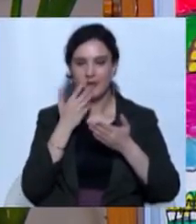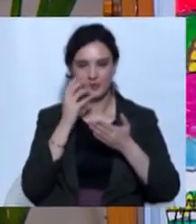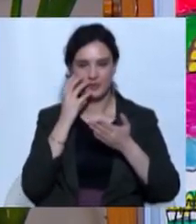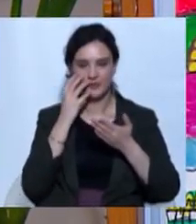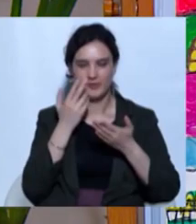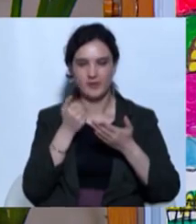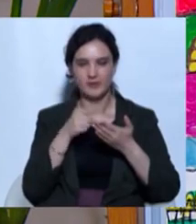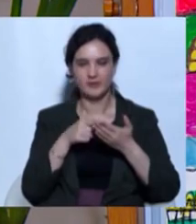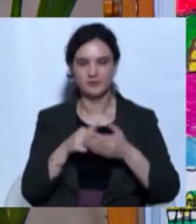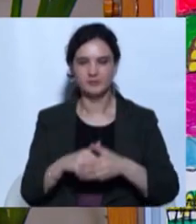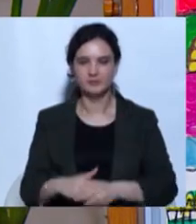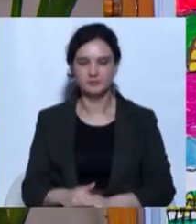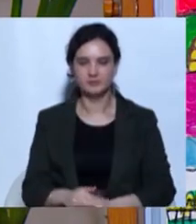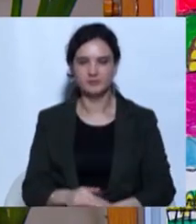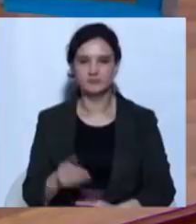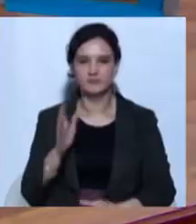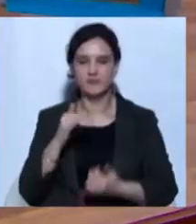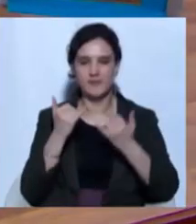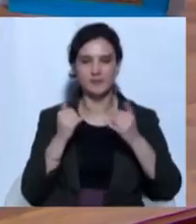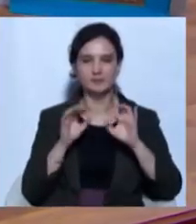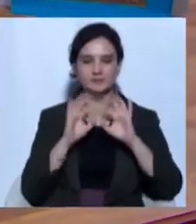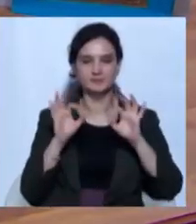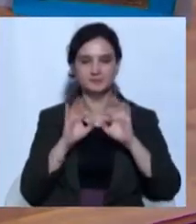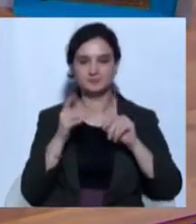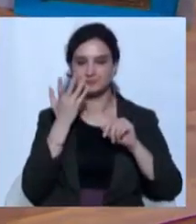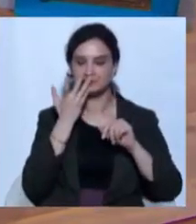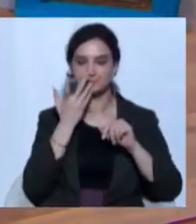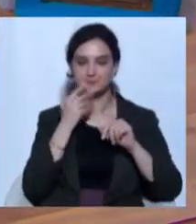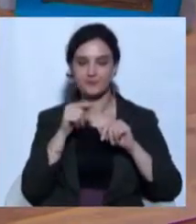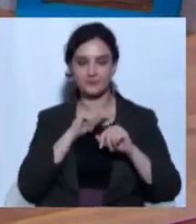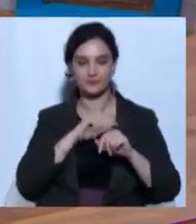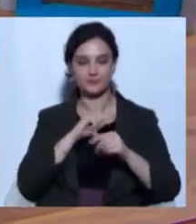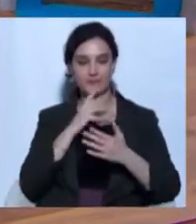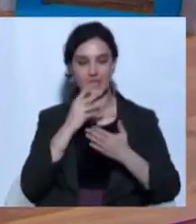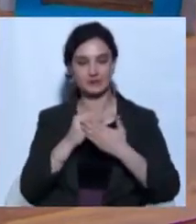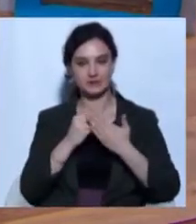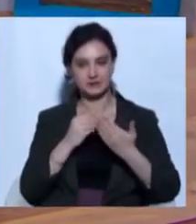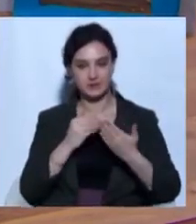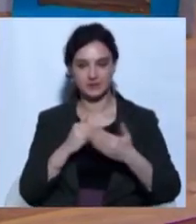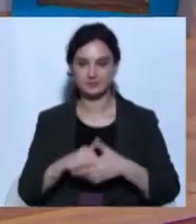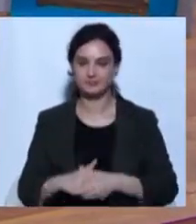ფერია. მოდით დღეს ვილაპარაკოთ ფერის ხასიათზე,